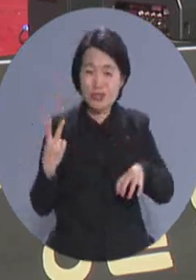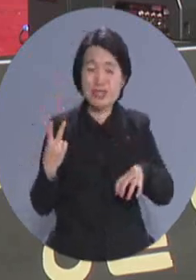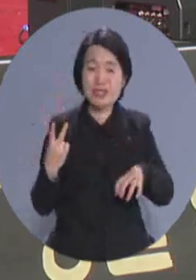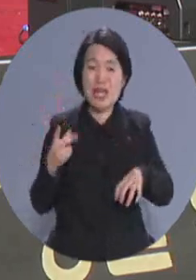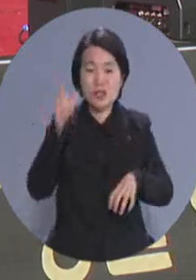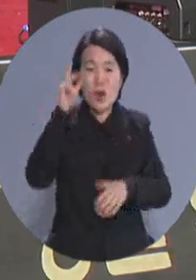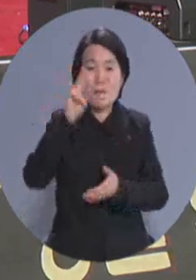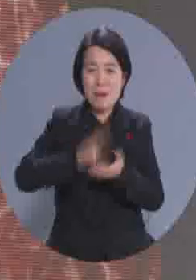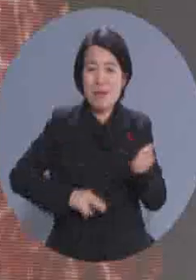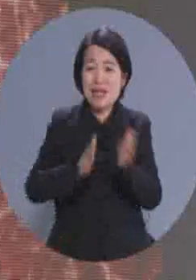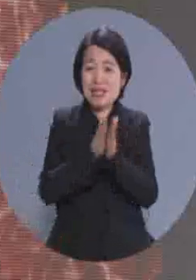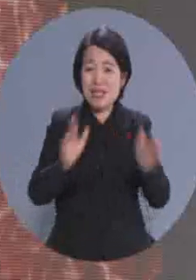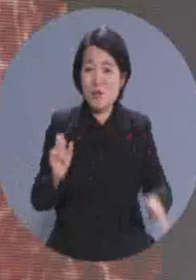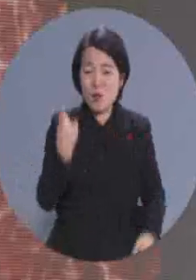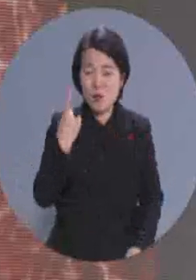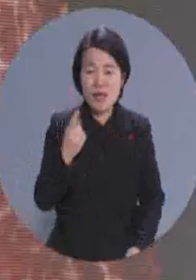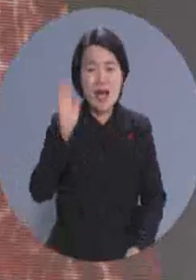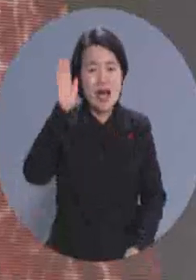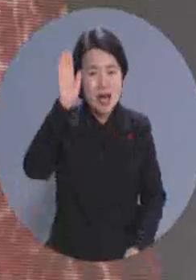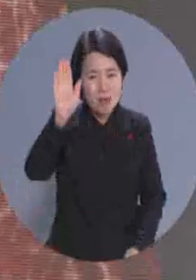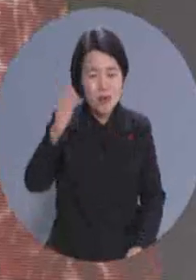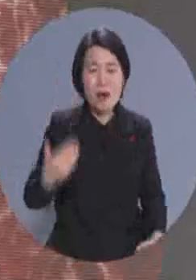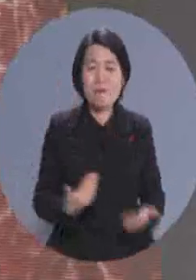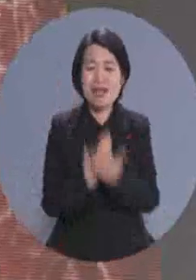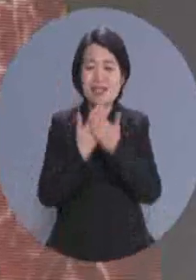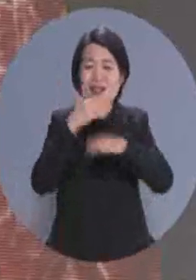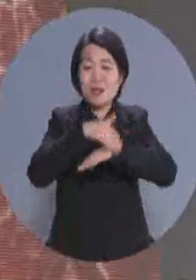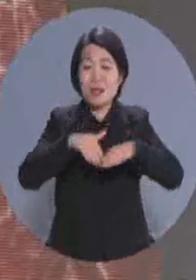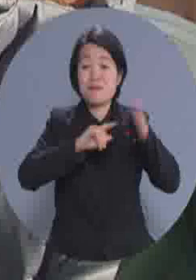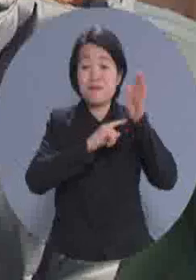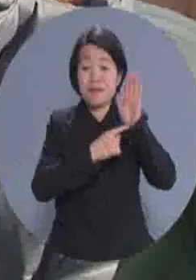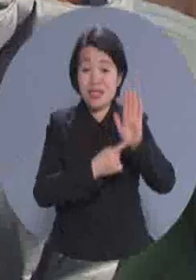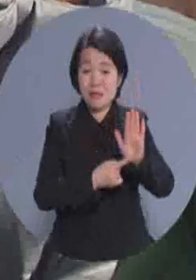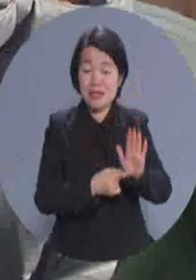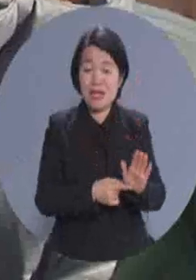출범식을 갖고 중장기 발전 방향을 밝혔습니다